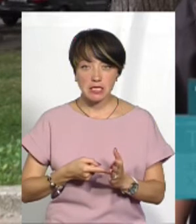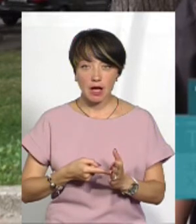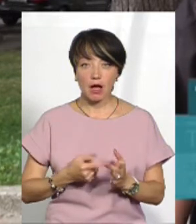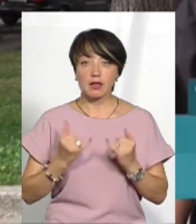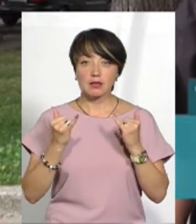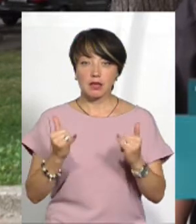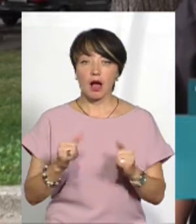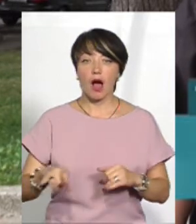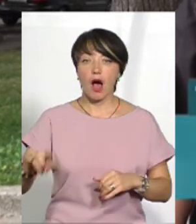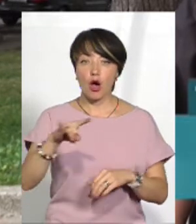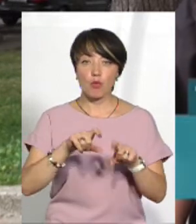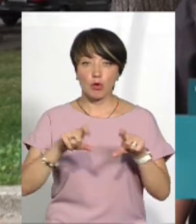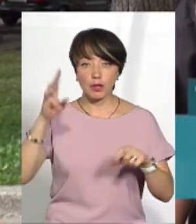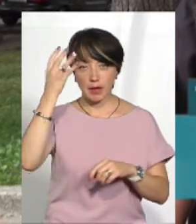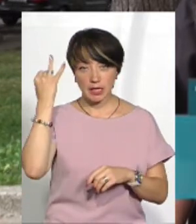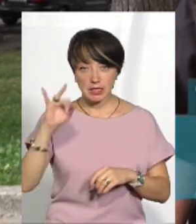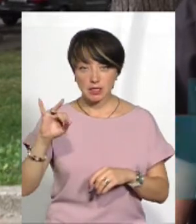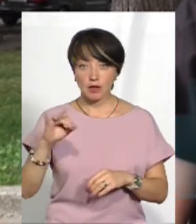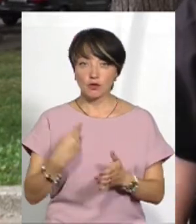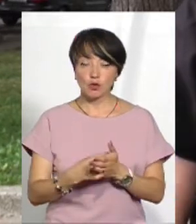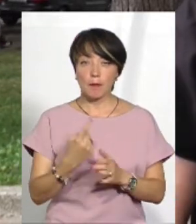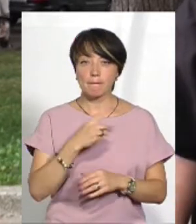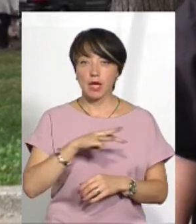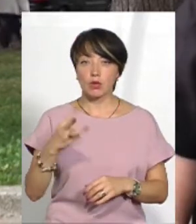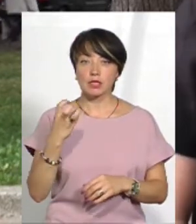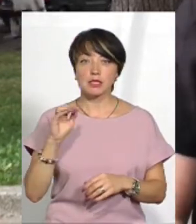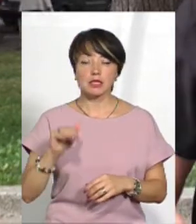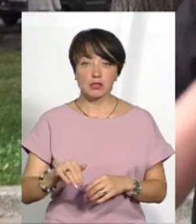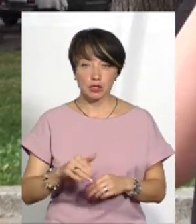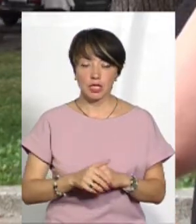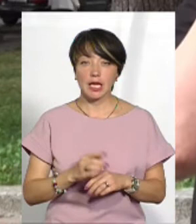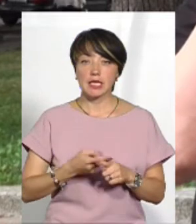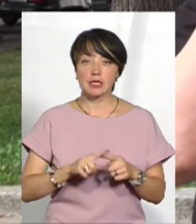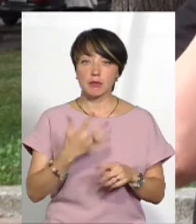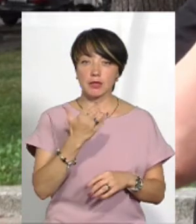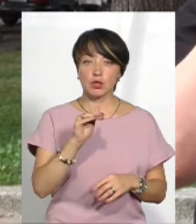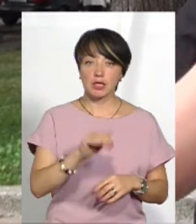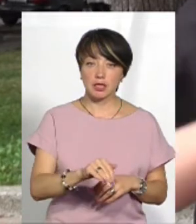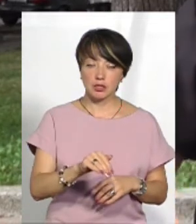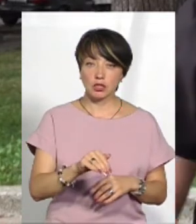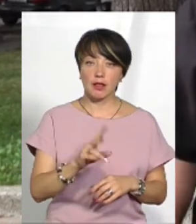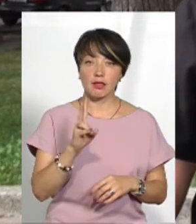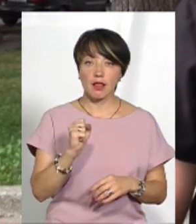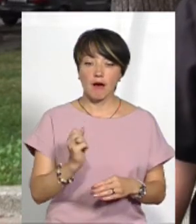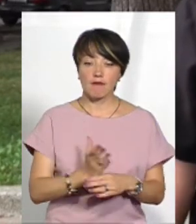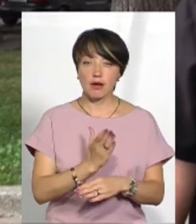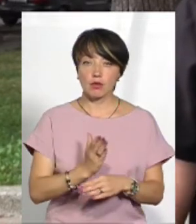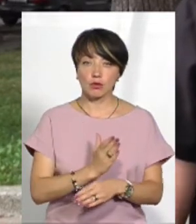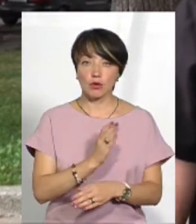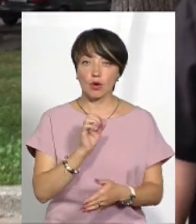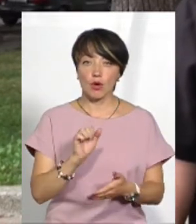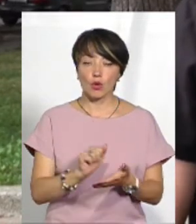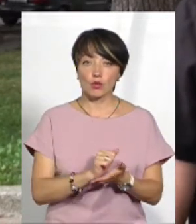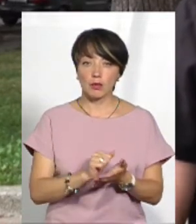для аеропорту Хмельницький в сумі 1 300 000. Це 500 тисяч, це на виготовлення ПКД,